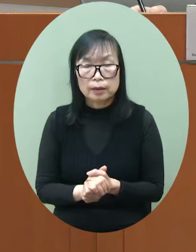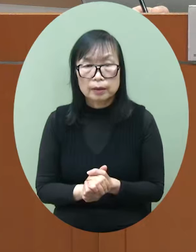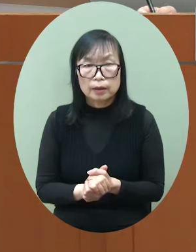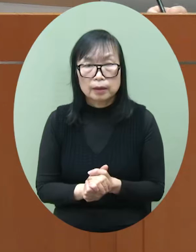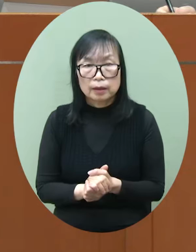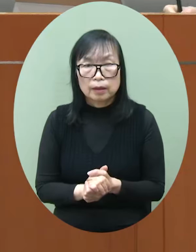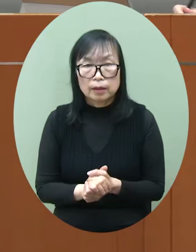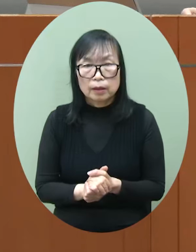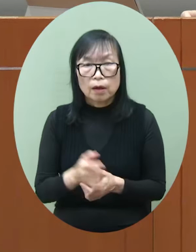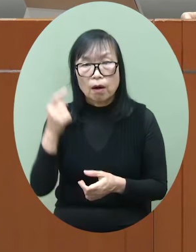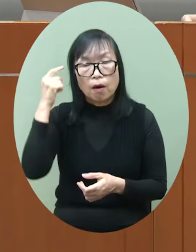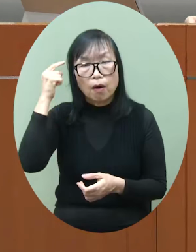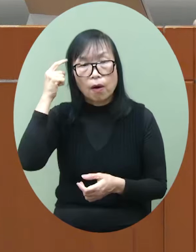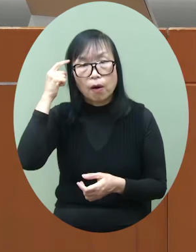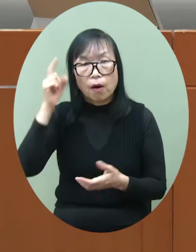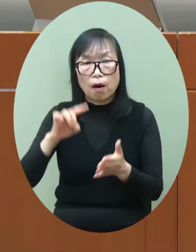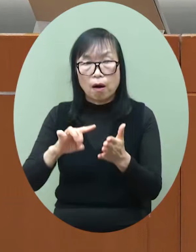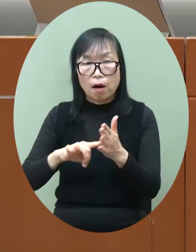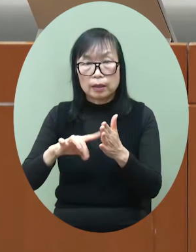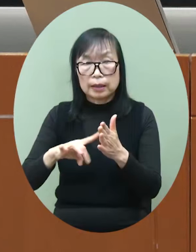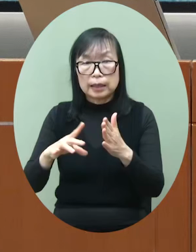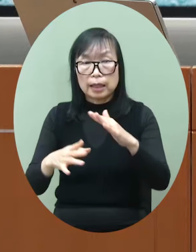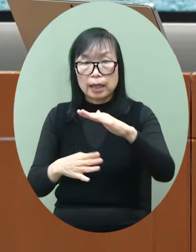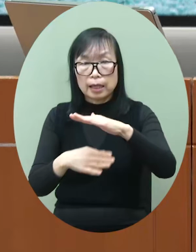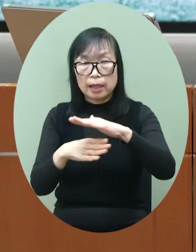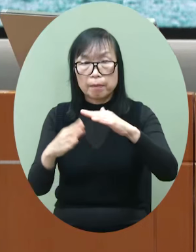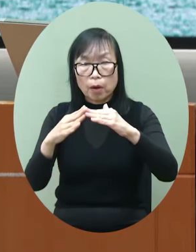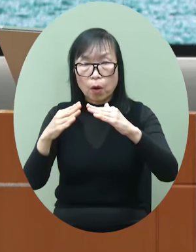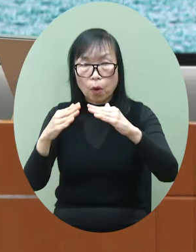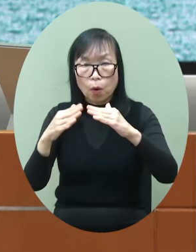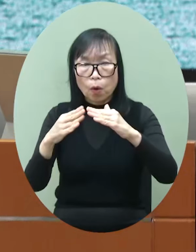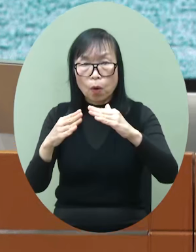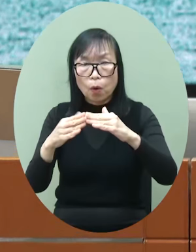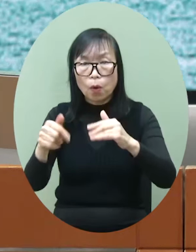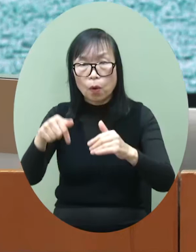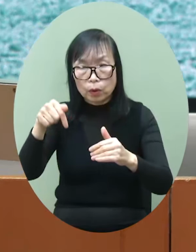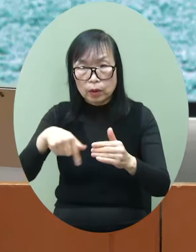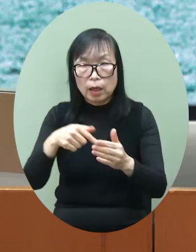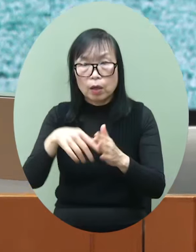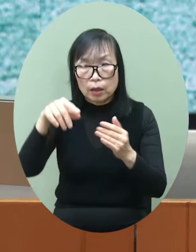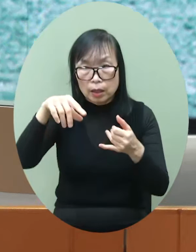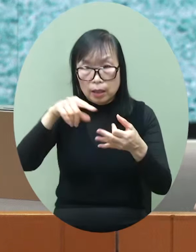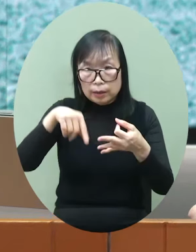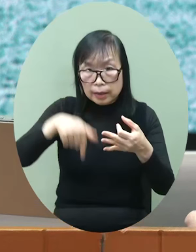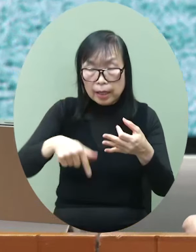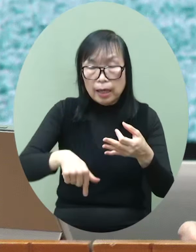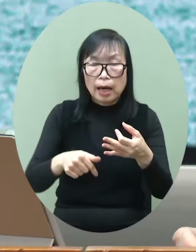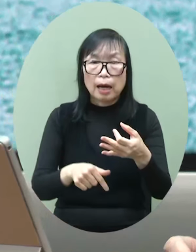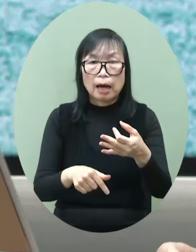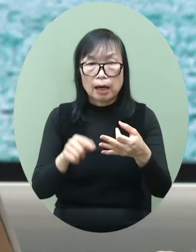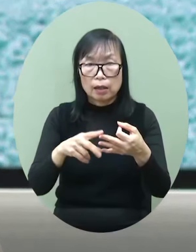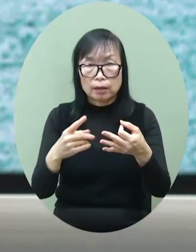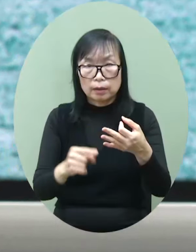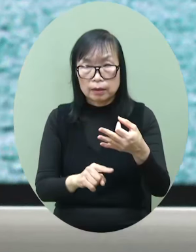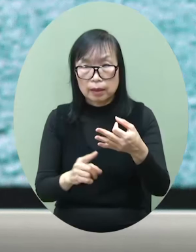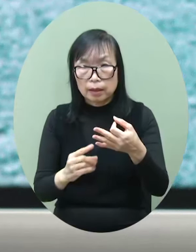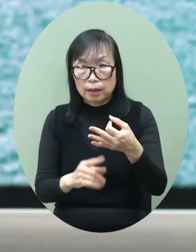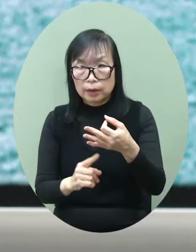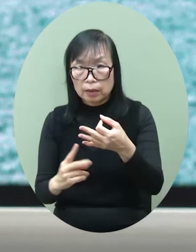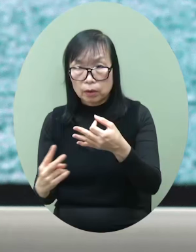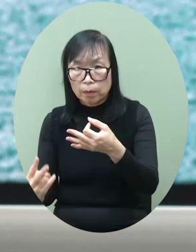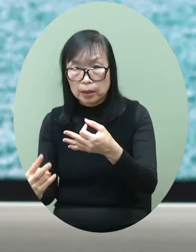據我所知的電器譜應該有地下那層Basement 1、Basement 2他